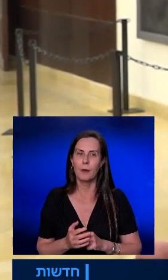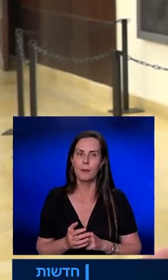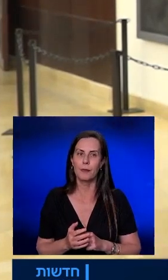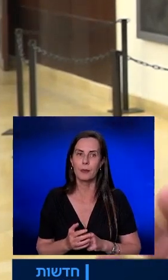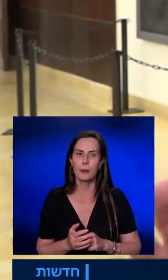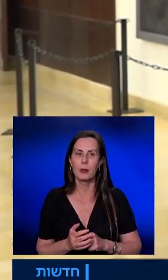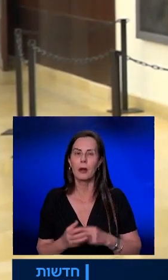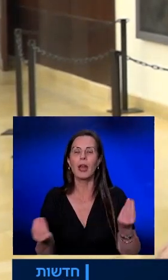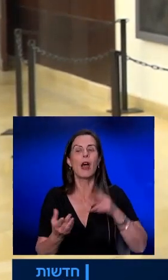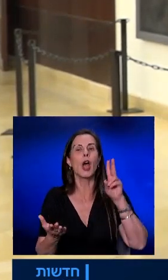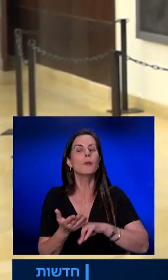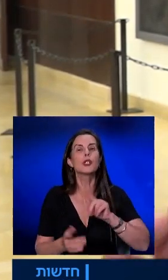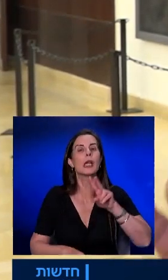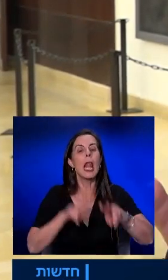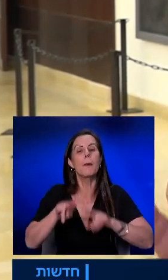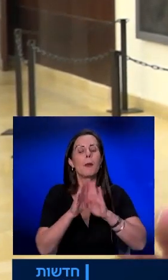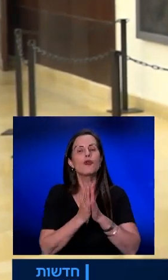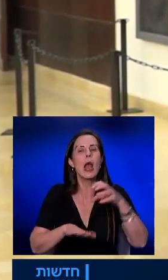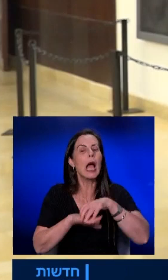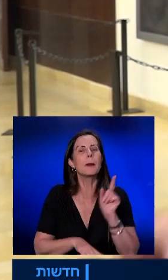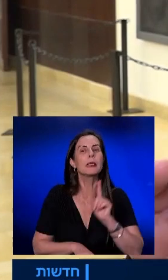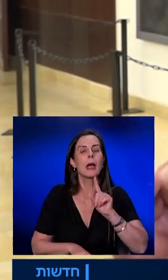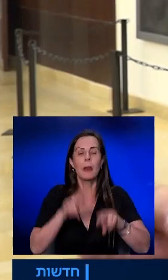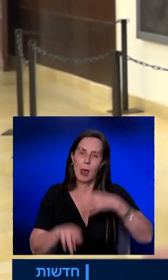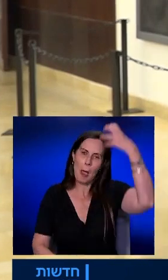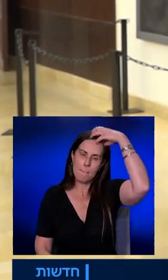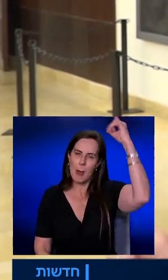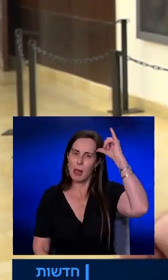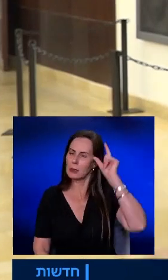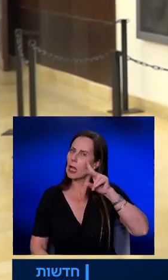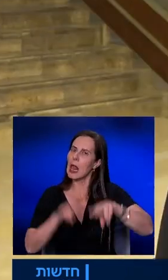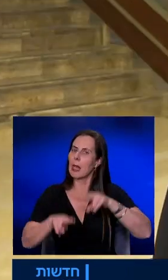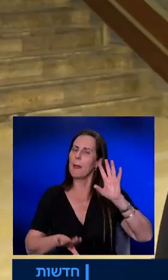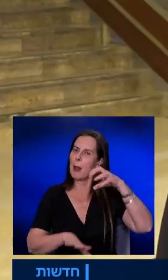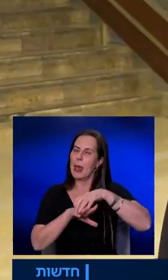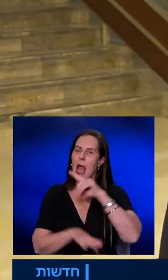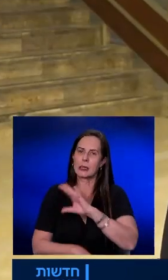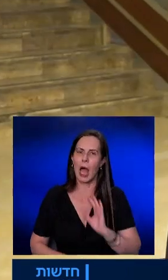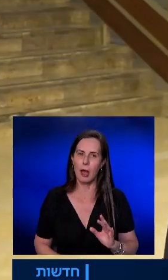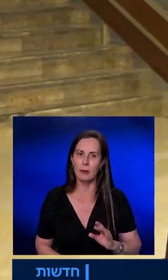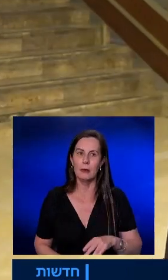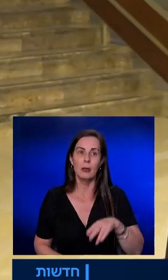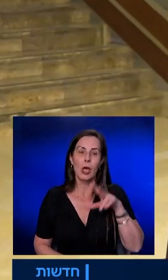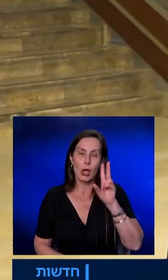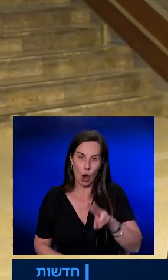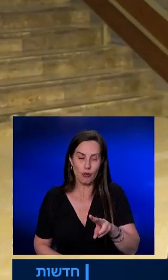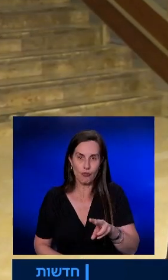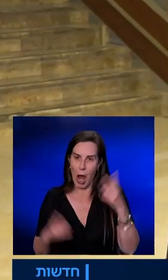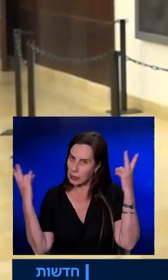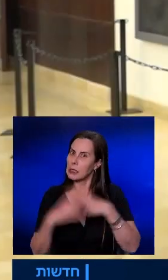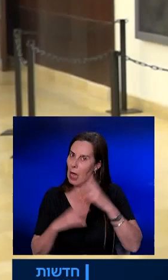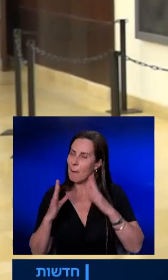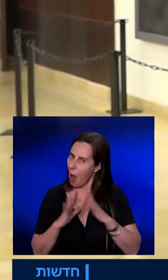שהכתובת הנכונה לטפל בנושא הזה זה המלך עבדאללה, מלך ירדן. יש בסיס הסכמה